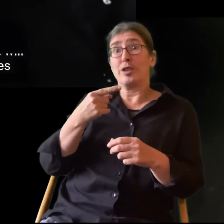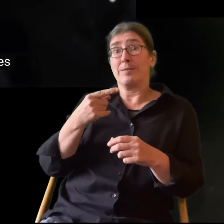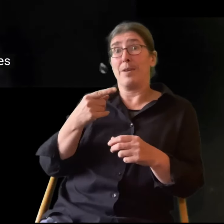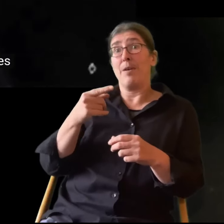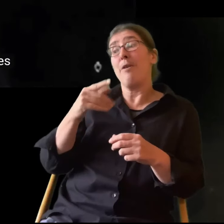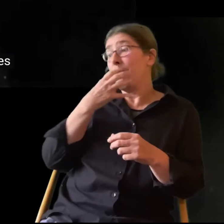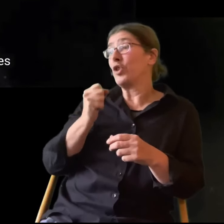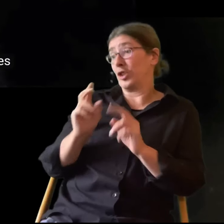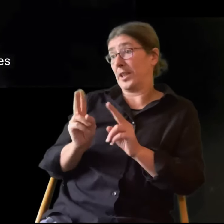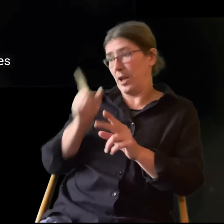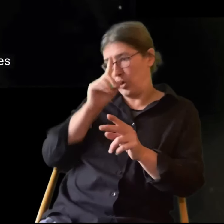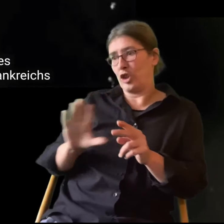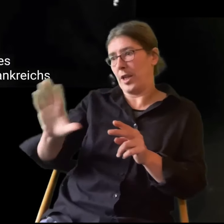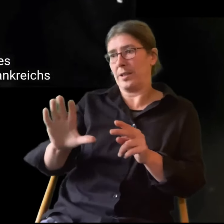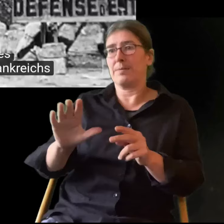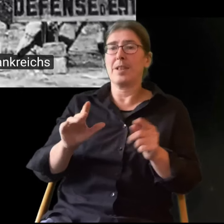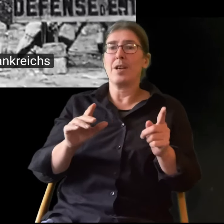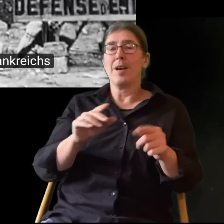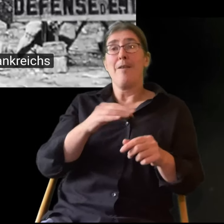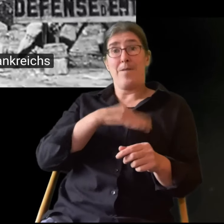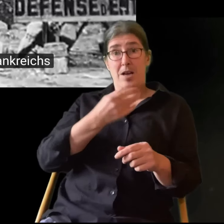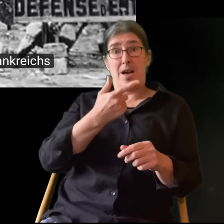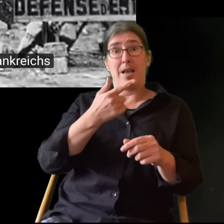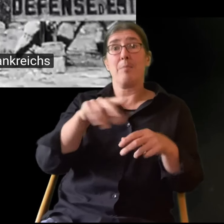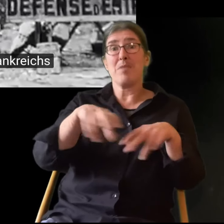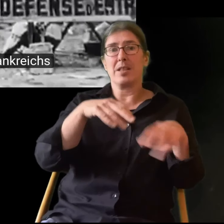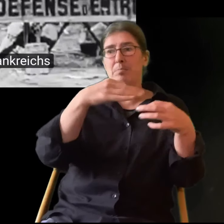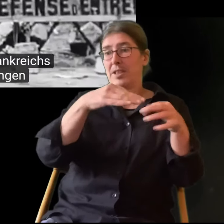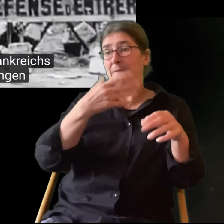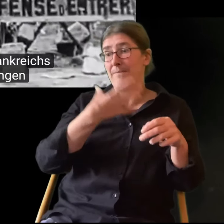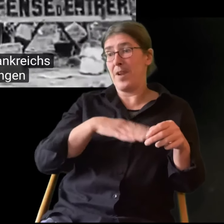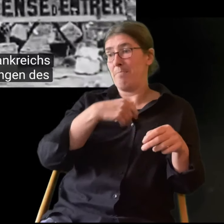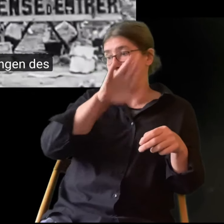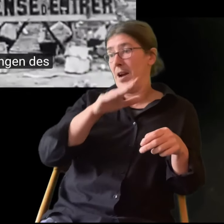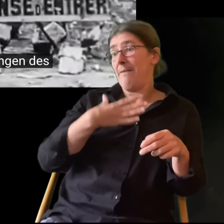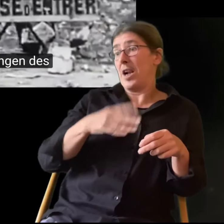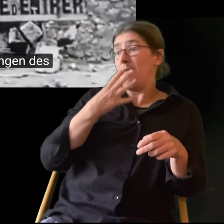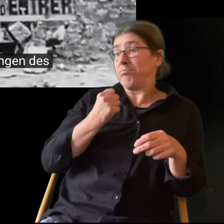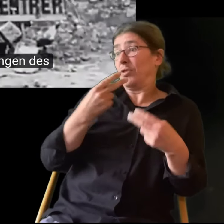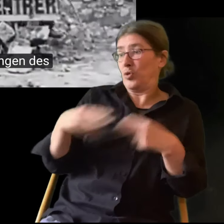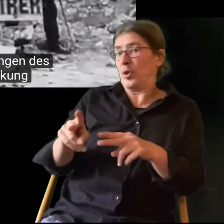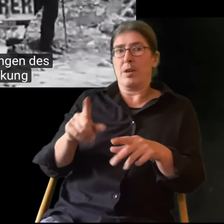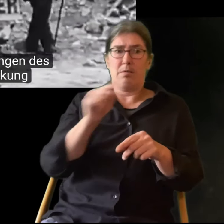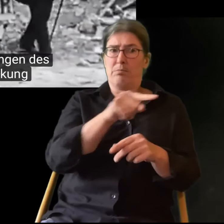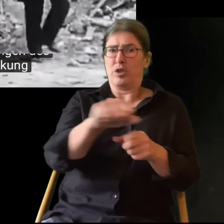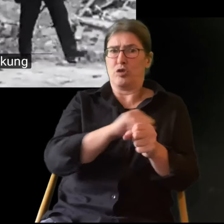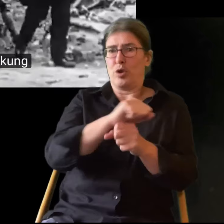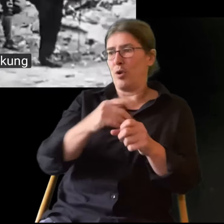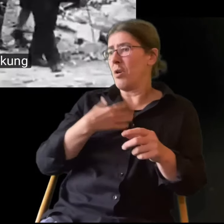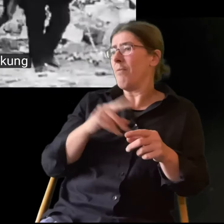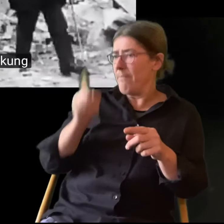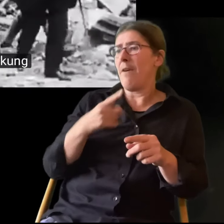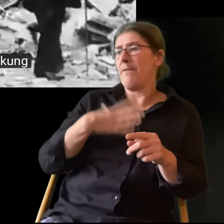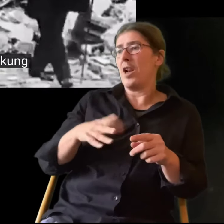Georges Clemenceau, Ministerpräsident Frankreichs, will mehr. Revanche für die Zerstörung des Krieges und dauerhafte Unterdrückung